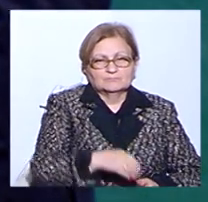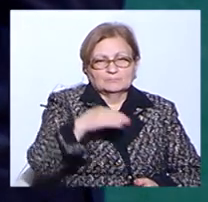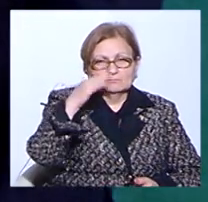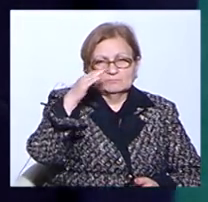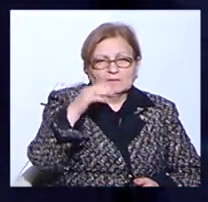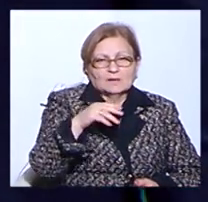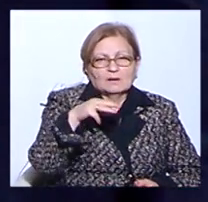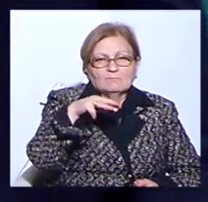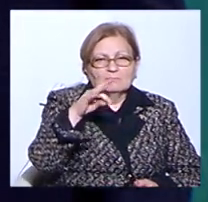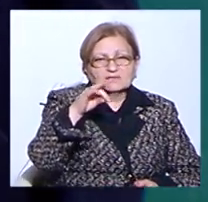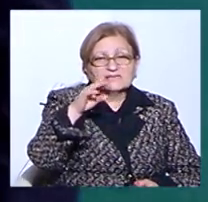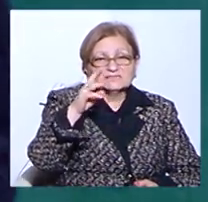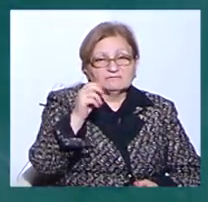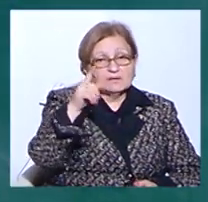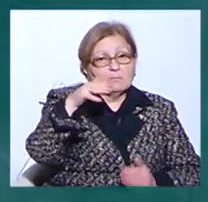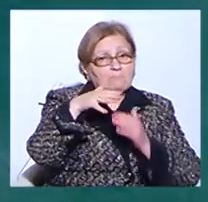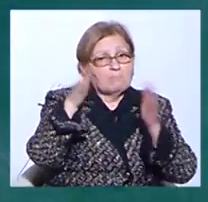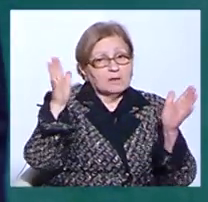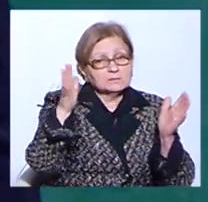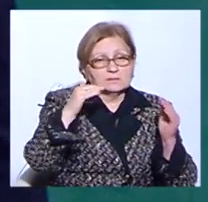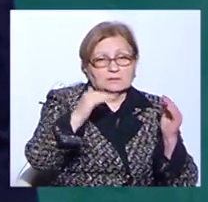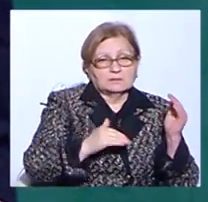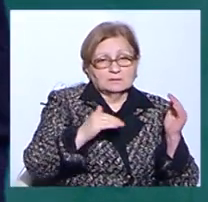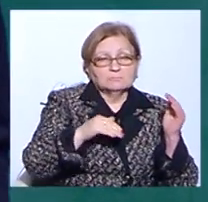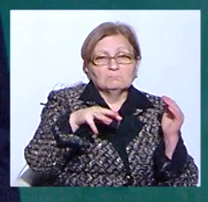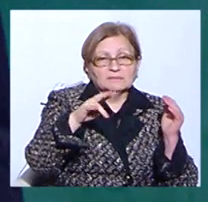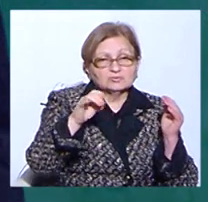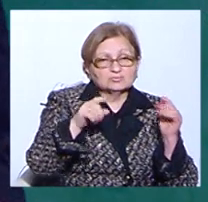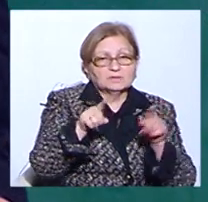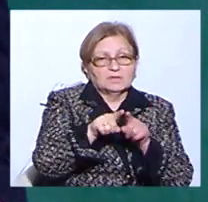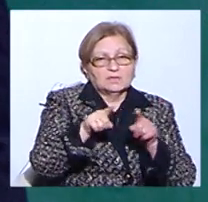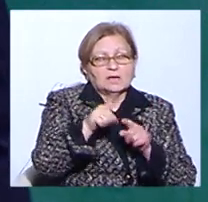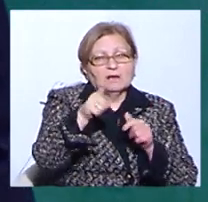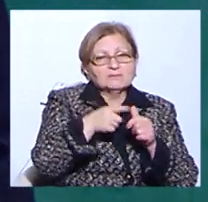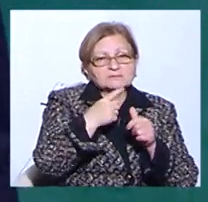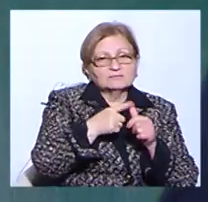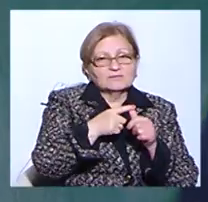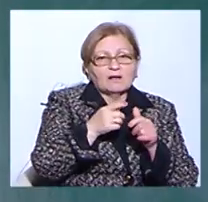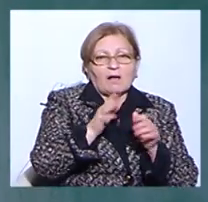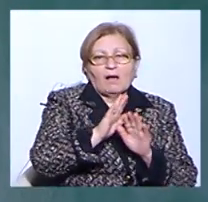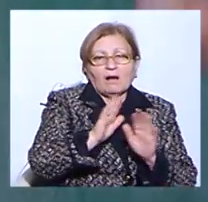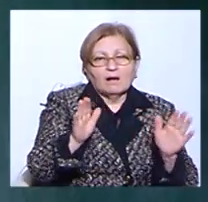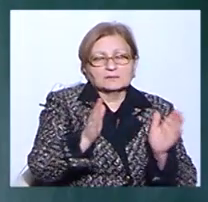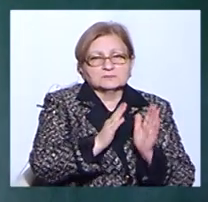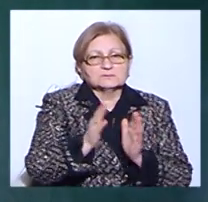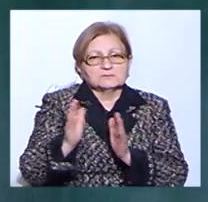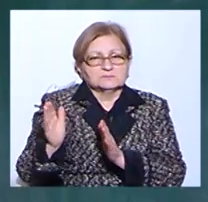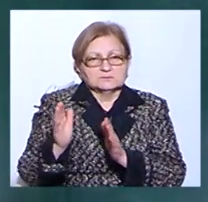მრიცხველი მეტია მნიშვნელზე. ასეთ წილადს სახელად ჰქვია არაწესიერი წილადი.